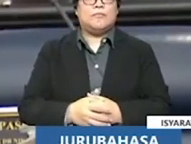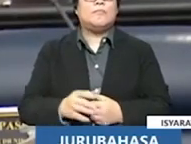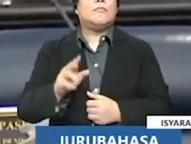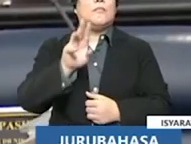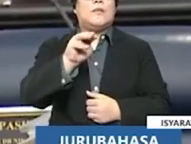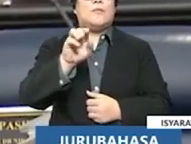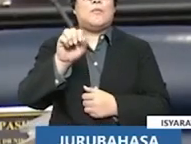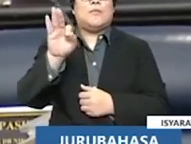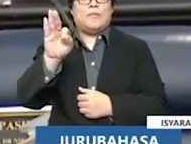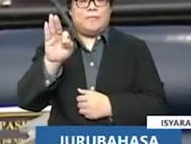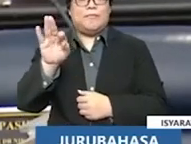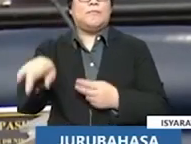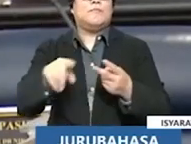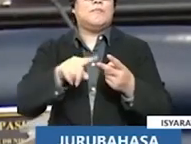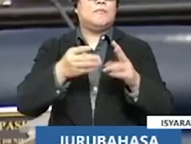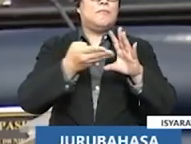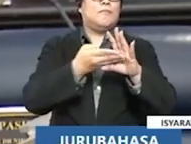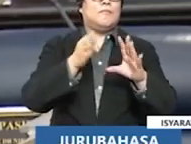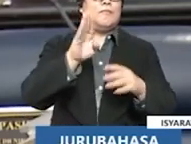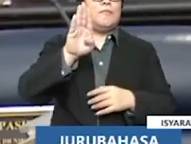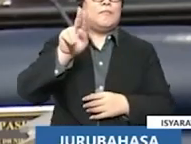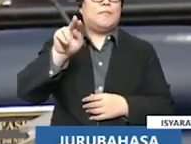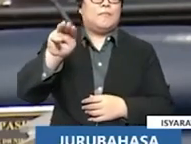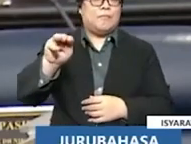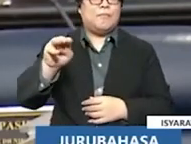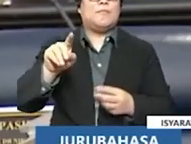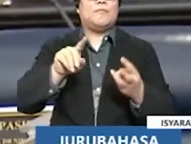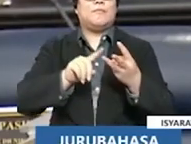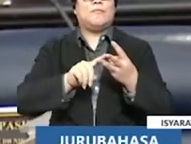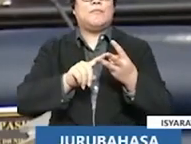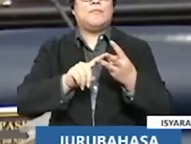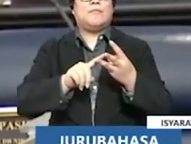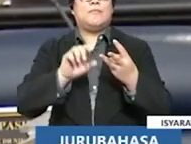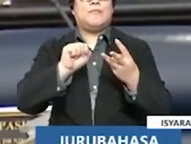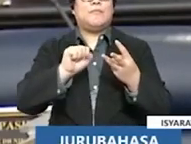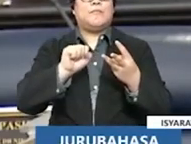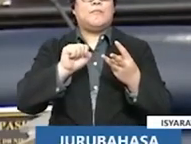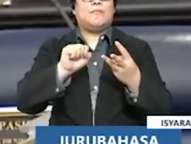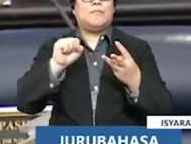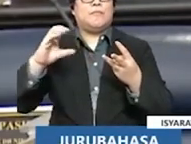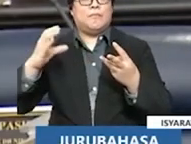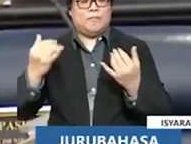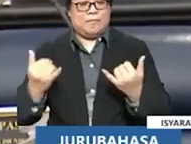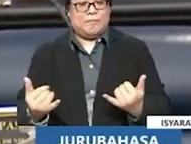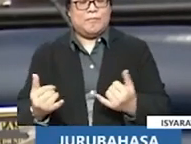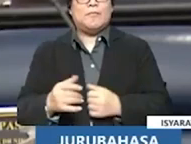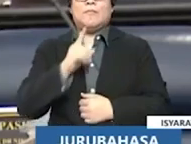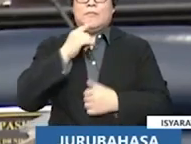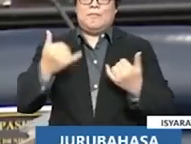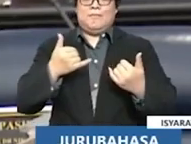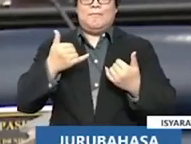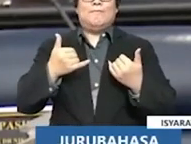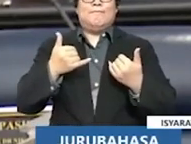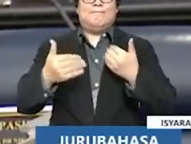Kementerian Kewangan Malaysia serta Bank Negara Malaysia, BNM dan Suruhanjaya Sekuriti Malaysia sekarang ini sebenarnya sedang